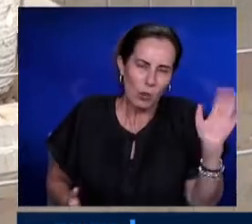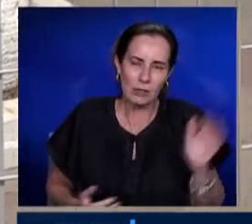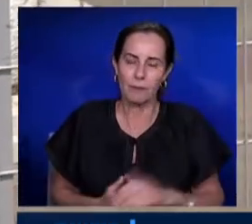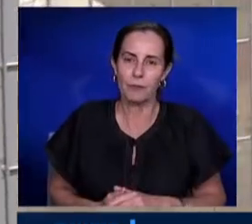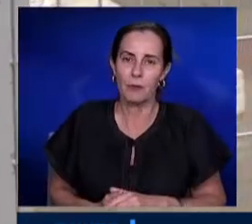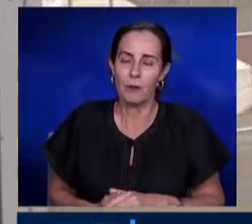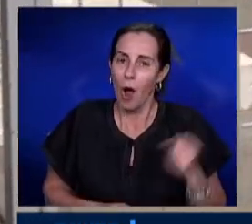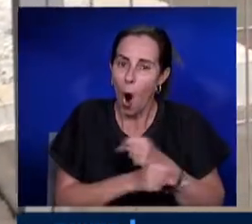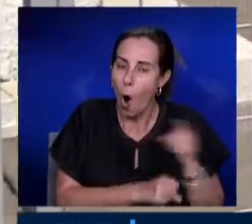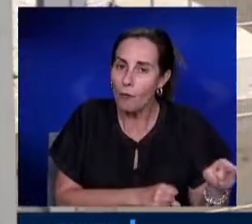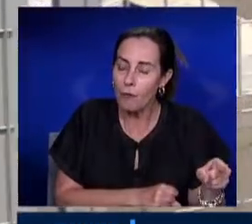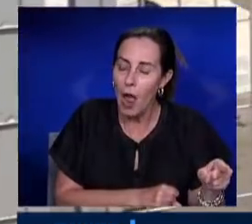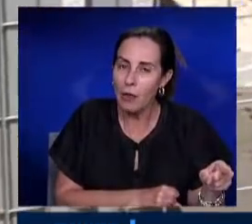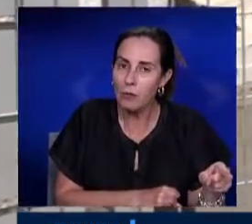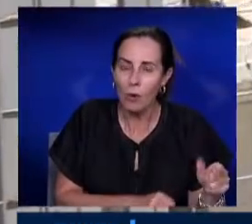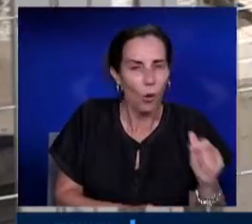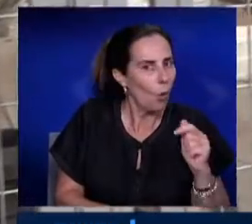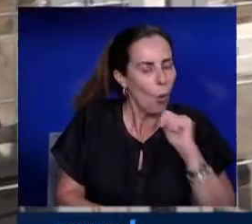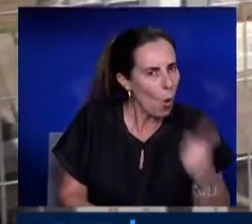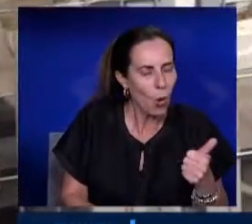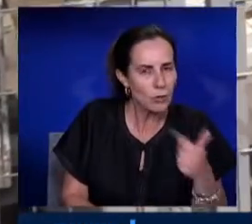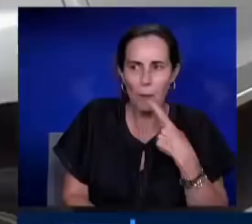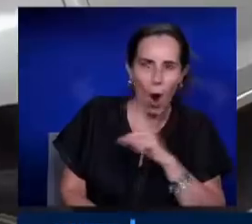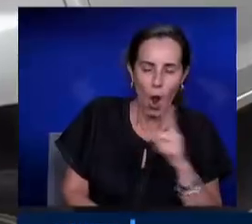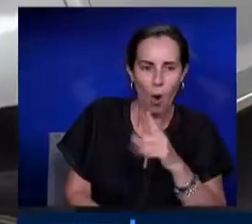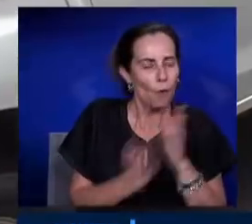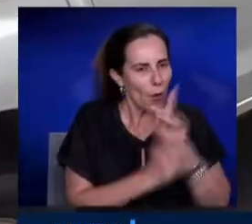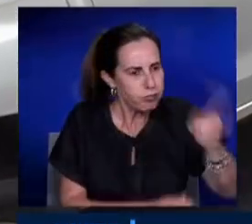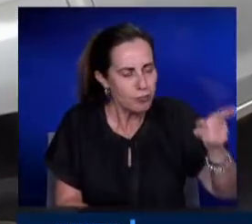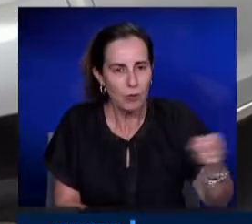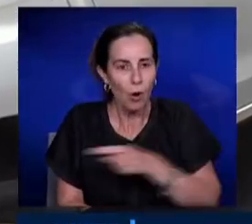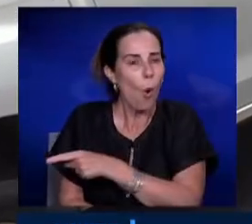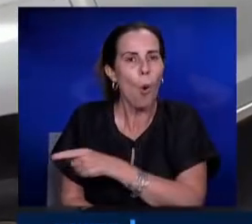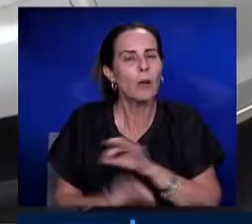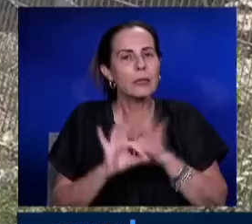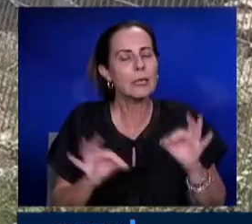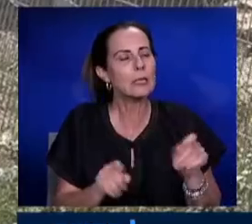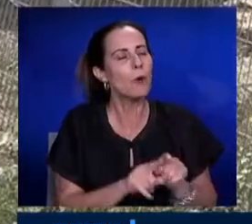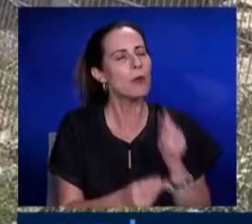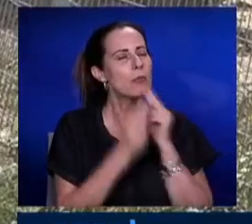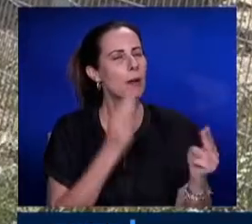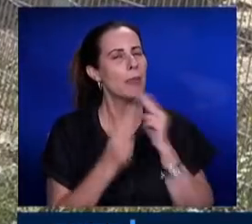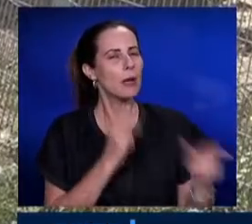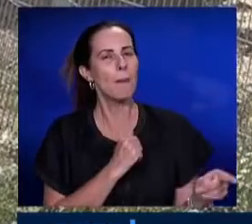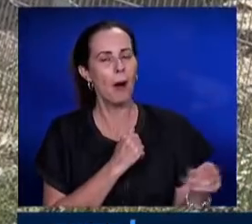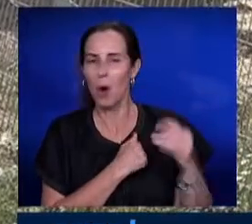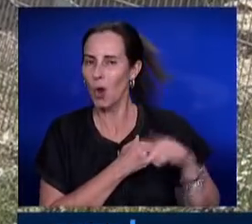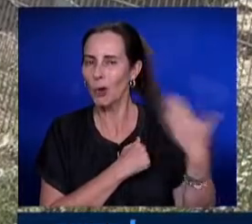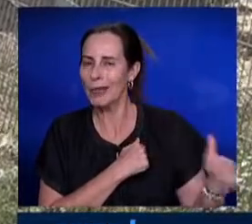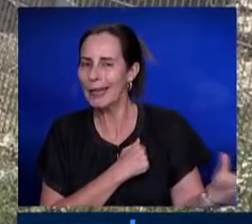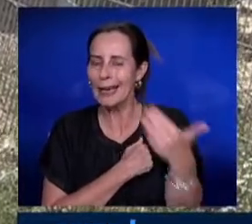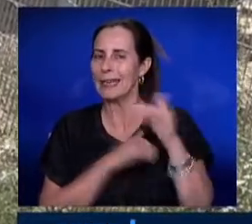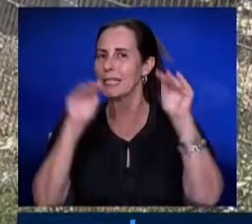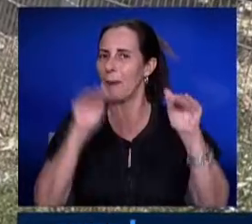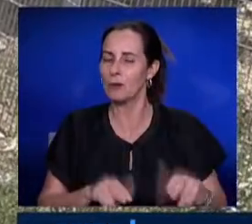לטענת העובד במשך הזמן הוא סירב להיענות לבקשתו של תמיר ותמיר בתגובה החל להתנכל לו בעבודתו לא נותן לו להיכנס